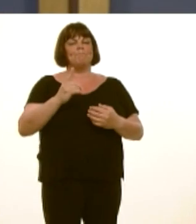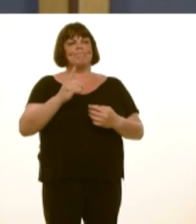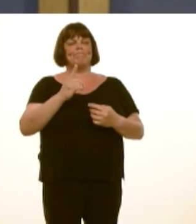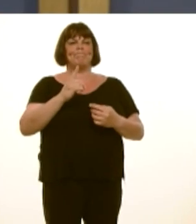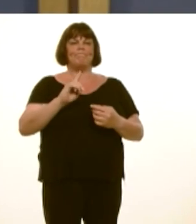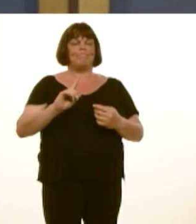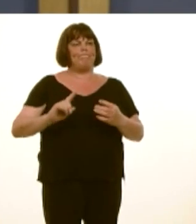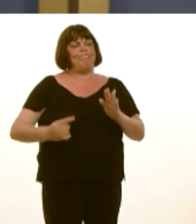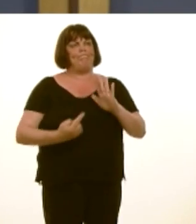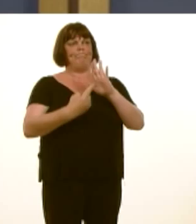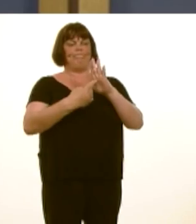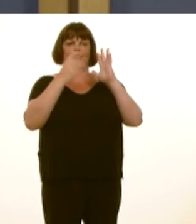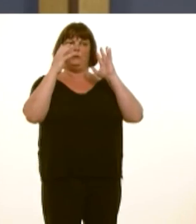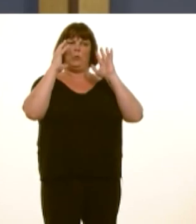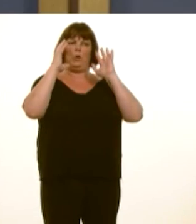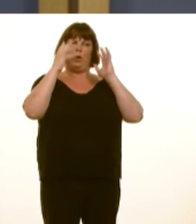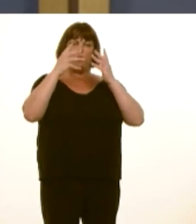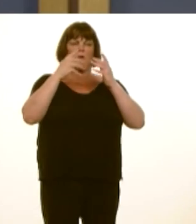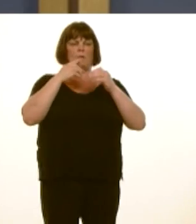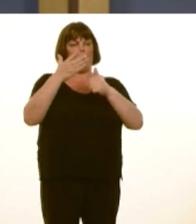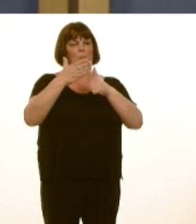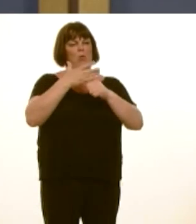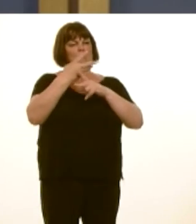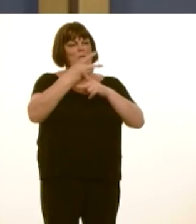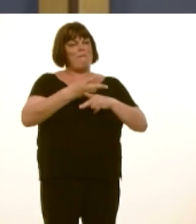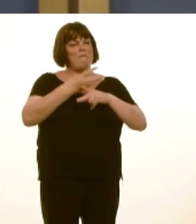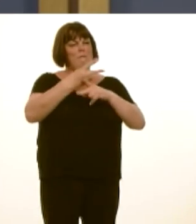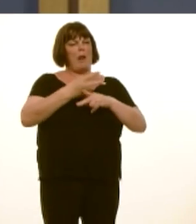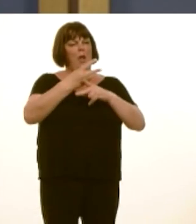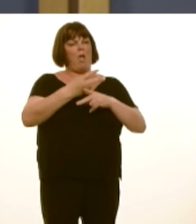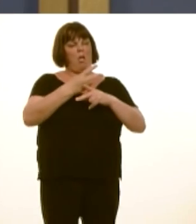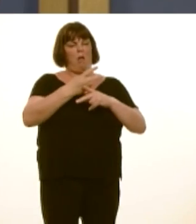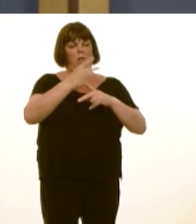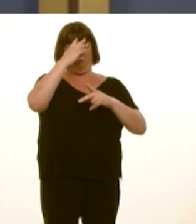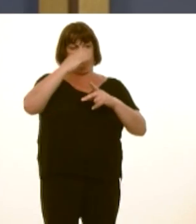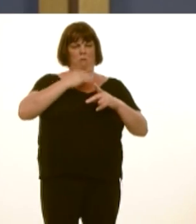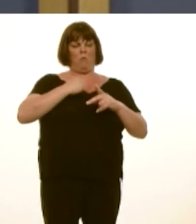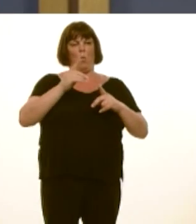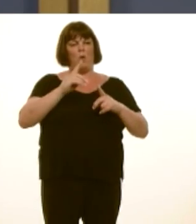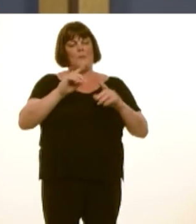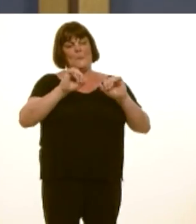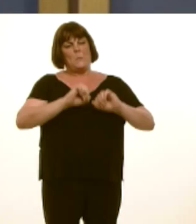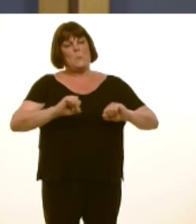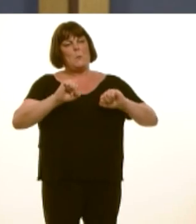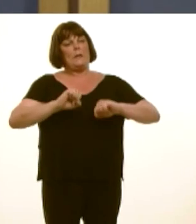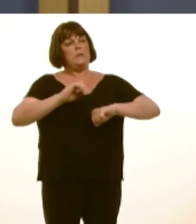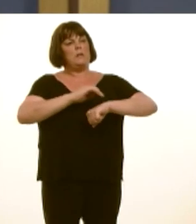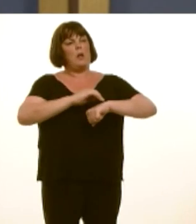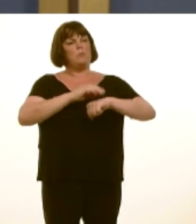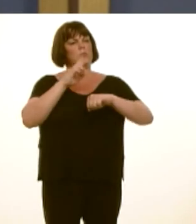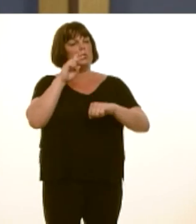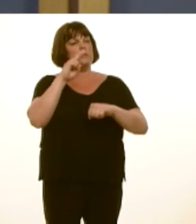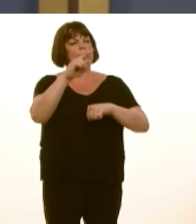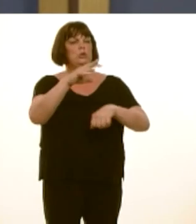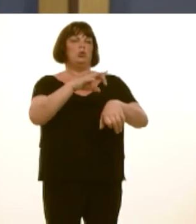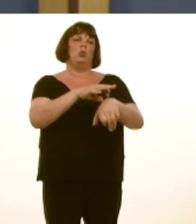gyda gwasanaethau cynradd iechyd yw amser aros i gael penodiad pwyntiad yn hytrach gyda'r meddyg